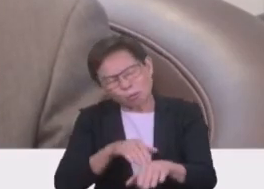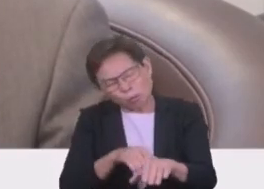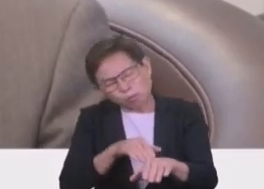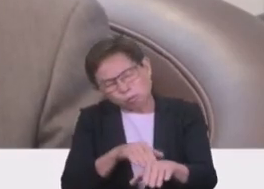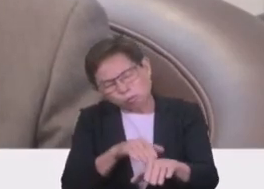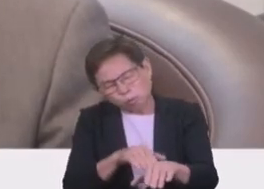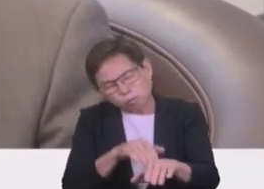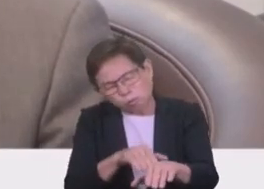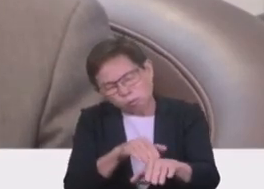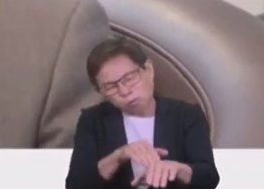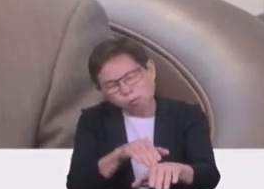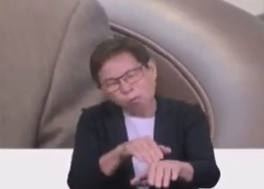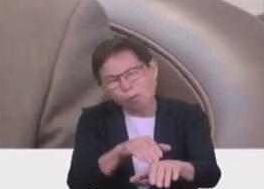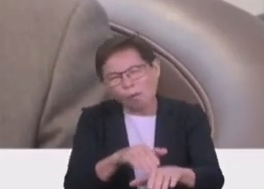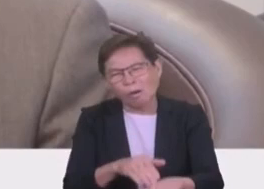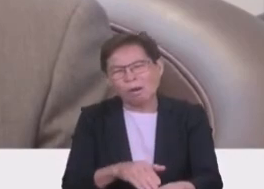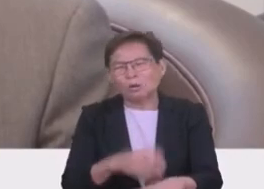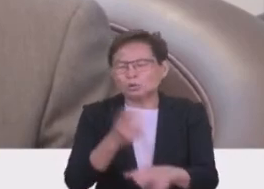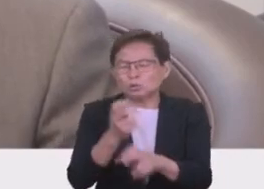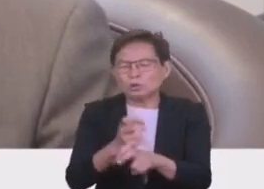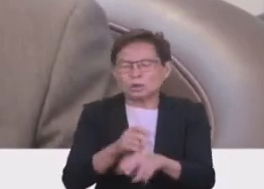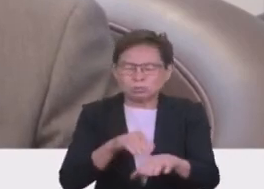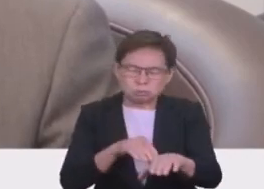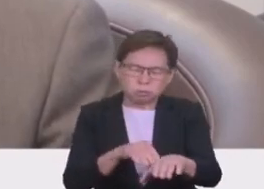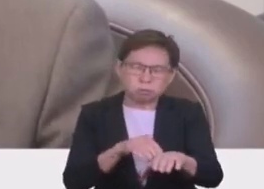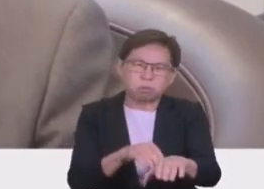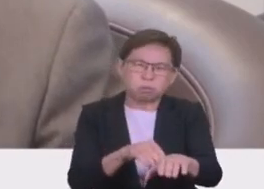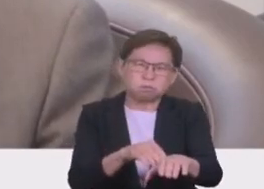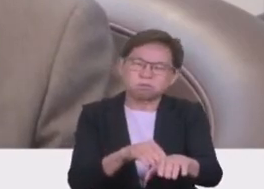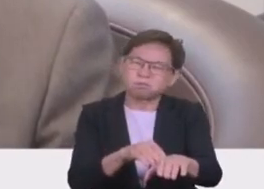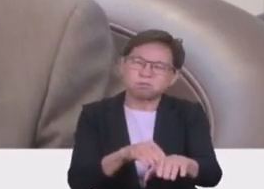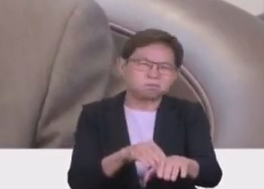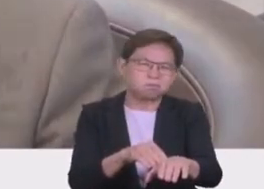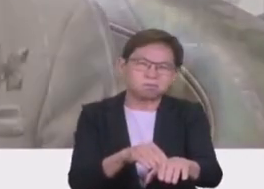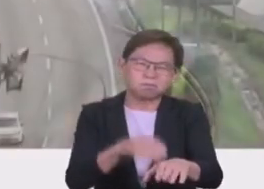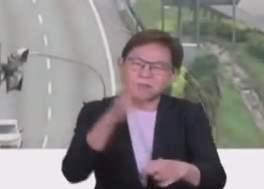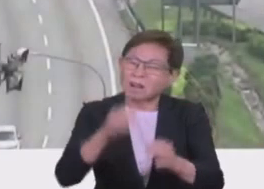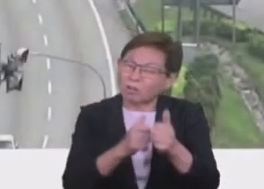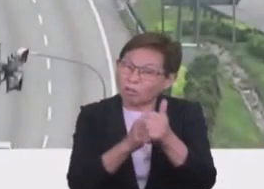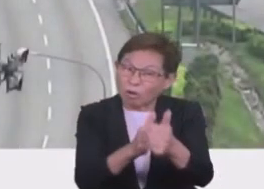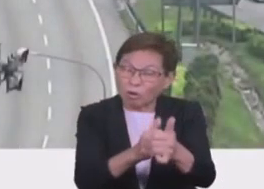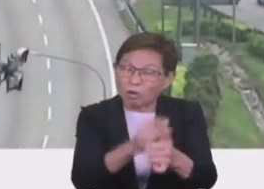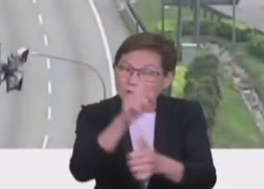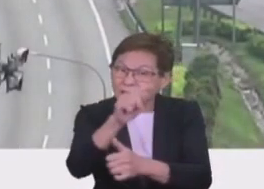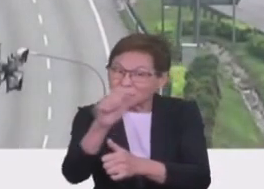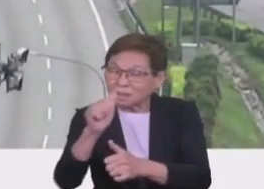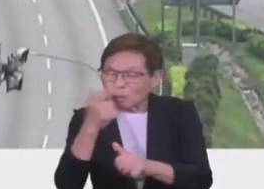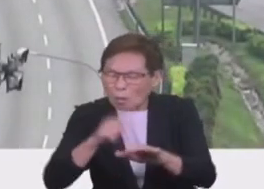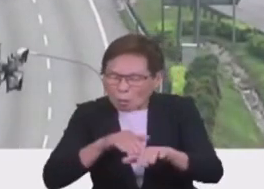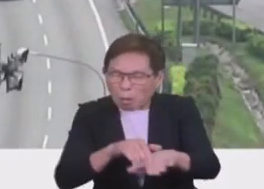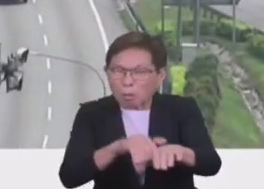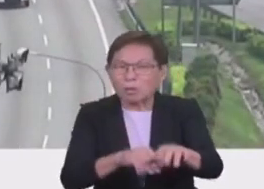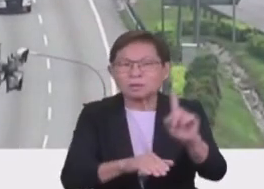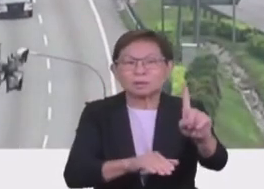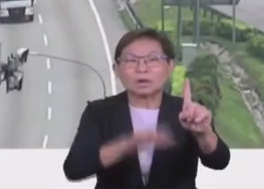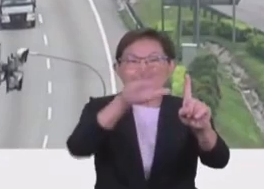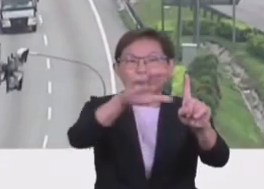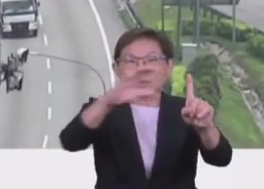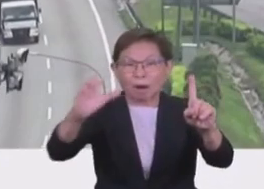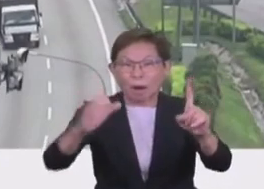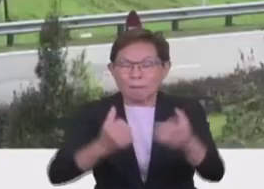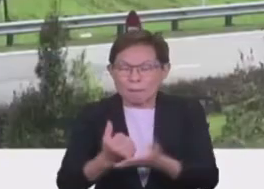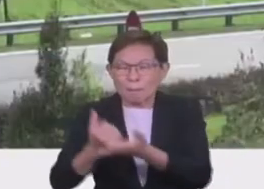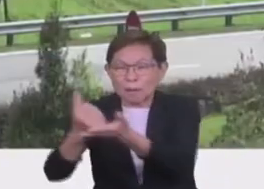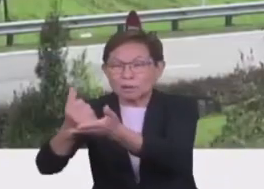mendapat keputusan ataupun mendapat kesan yang baik daripada TTA tersebut. 1,500 pembantu khidmat pelanggan